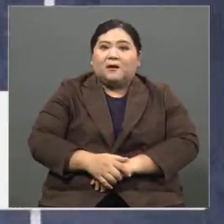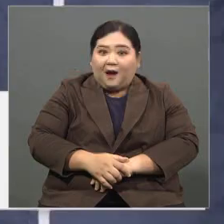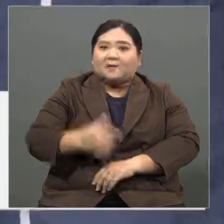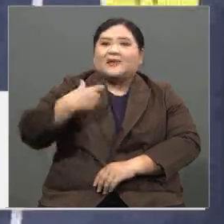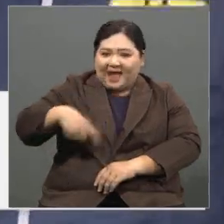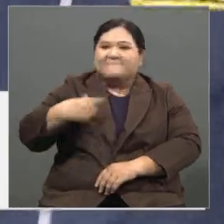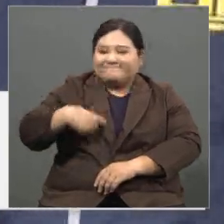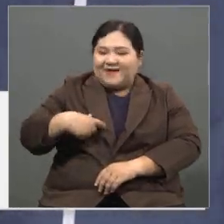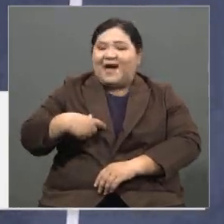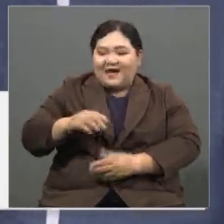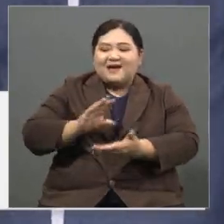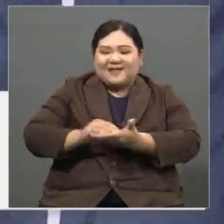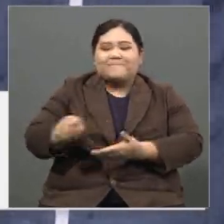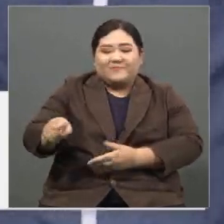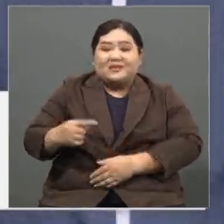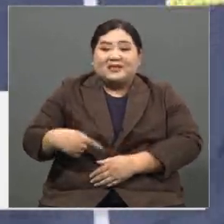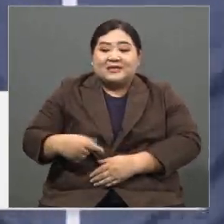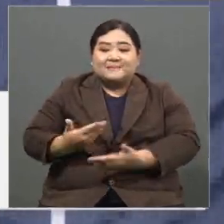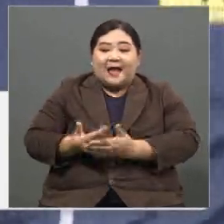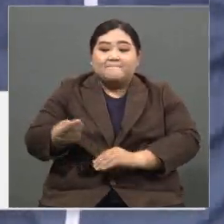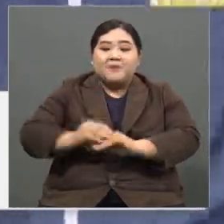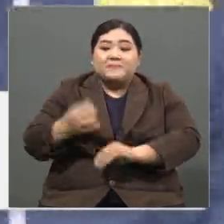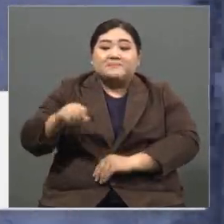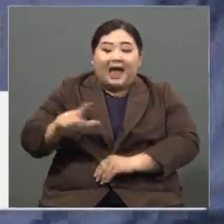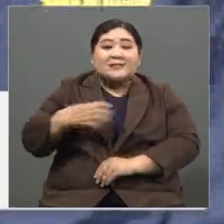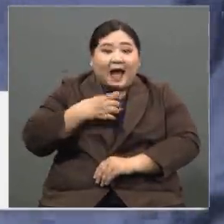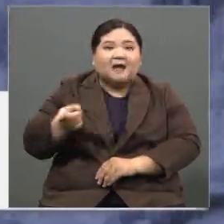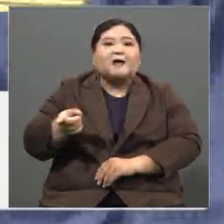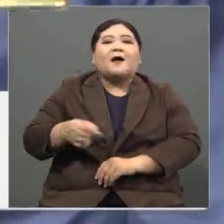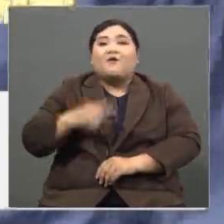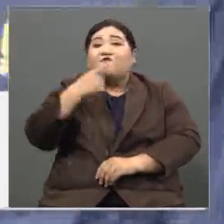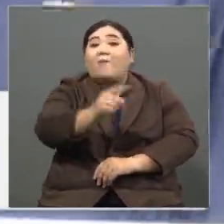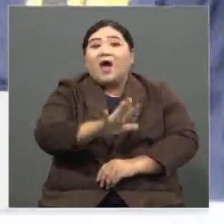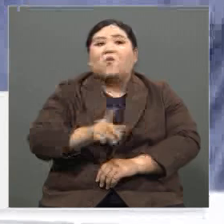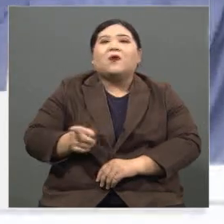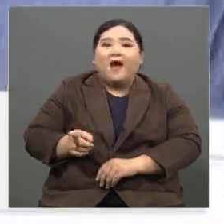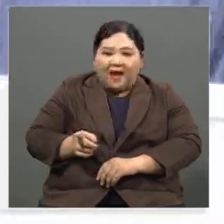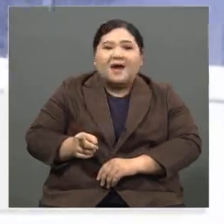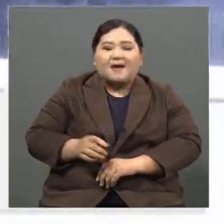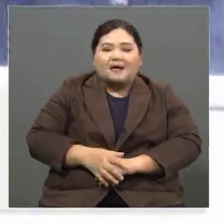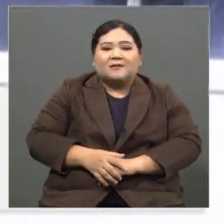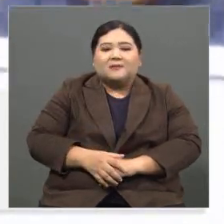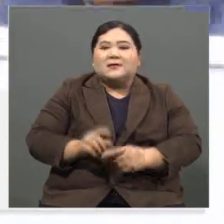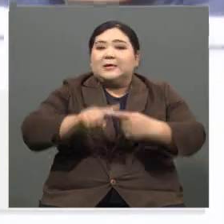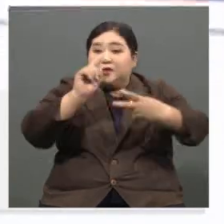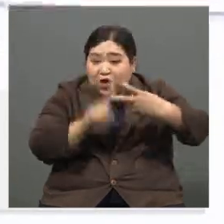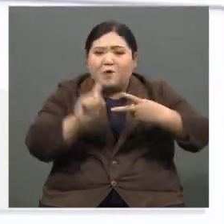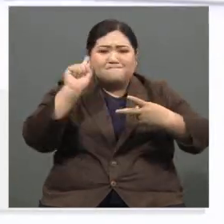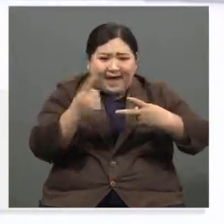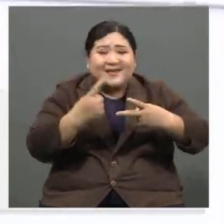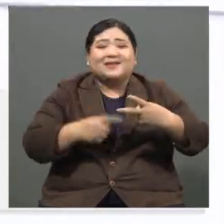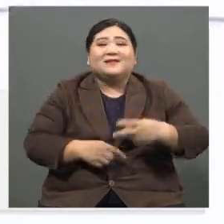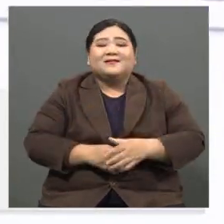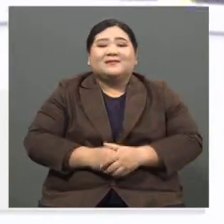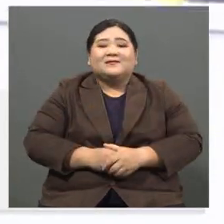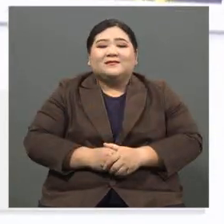ยังไม่ได้แจ้งนะอ่ะคือเป็นการยื่นหลักฐานเพิ่มเติมได้แจ้งความเอาผิดปรากฏว่ามีอีกประเด็นซ้อนขึ้นมาคือเา้า